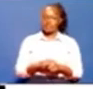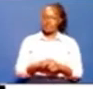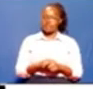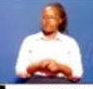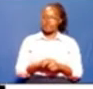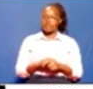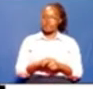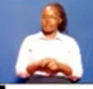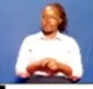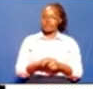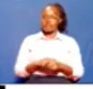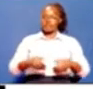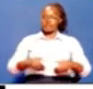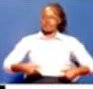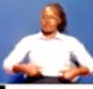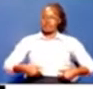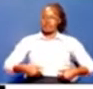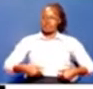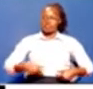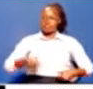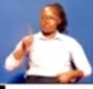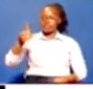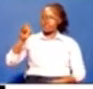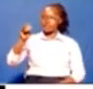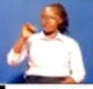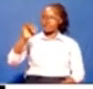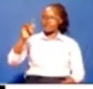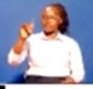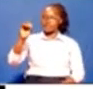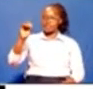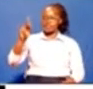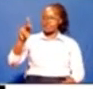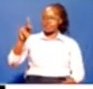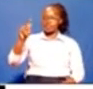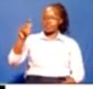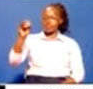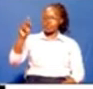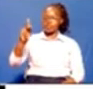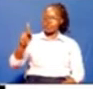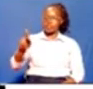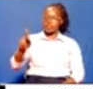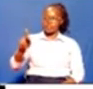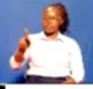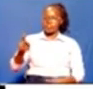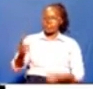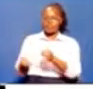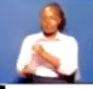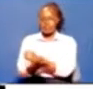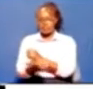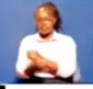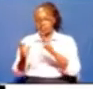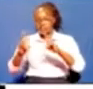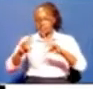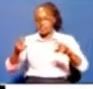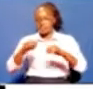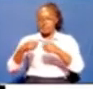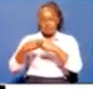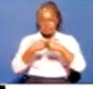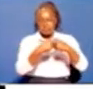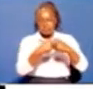Wengineko, vijana katika eneo la Loitokitok, kaunti ya Kajiado, wametakiwa kutafuta ushauri wanapokabiliwa na changamoto